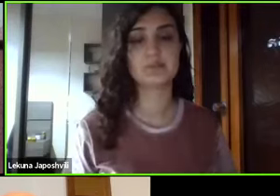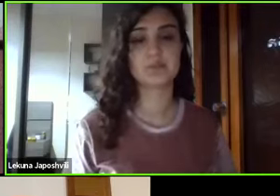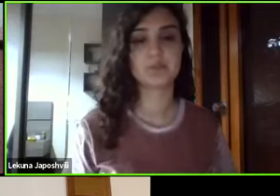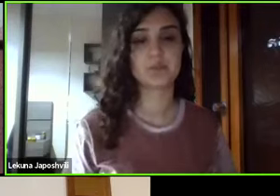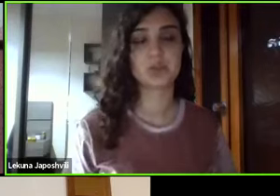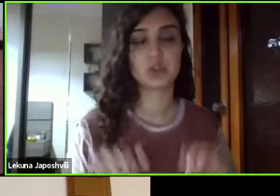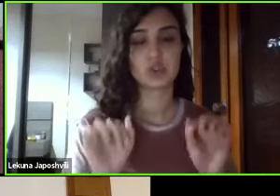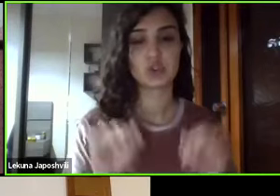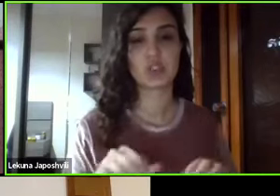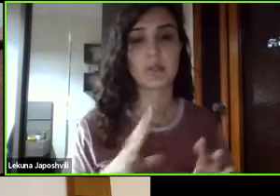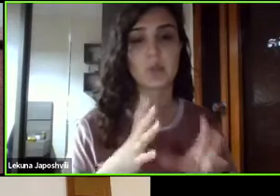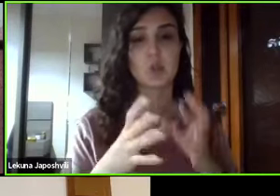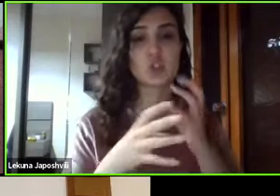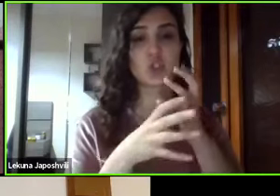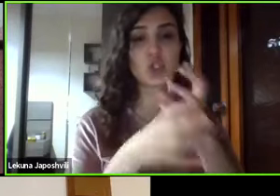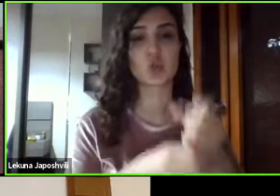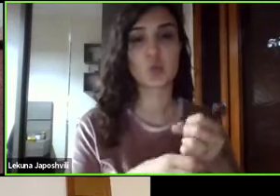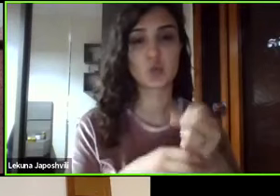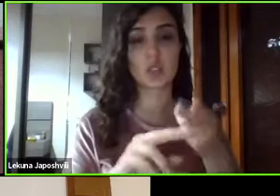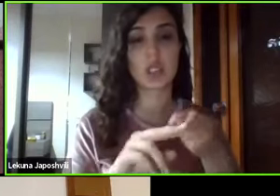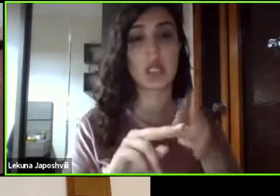შეიზღუდოს ამის ხარჯზე. ამიტომ